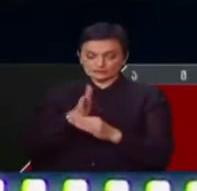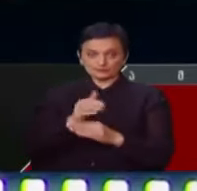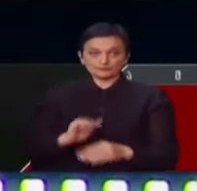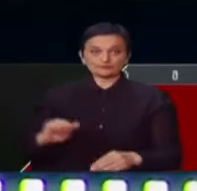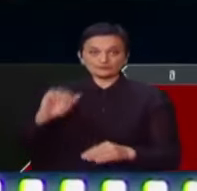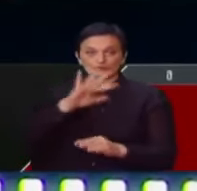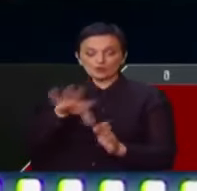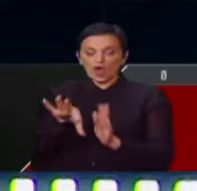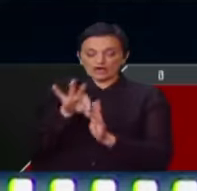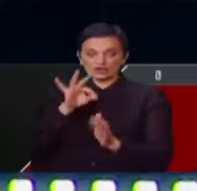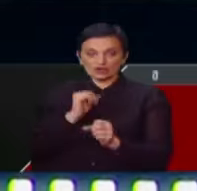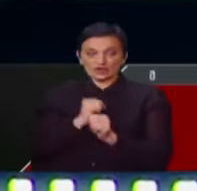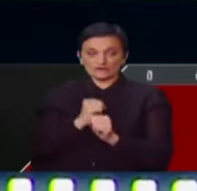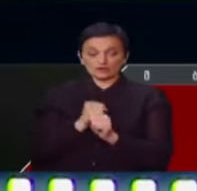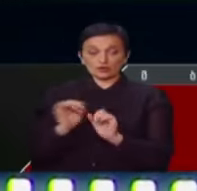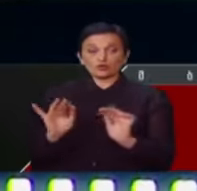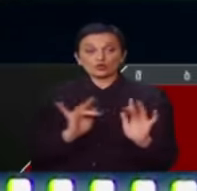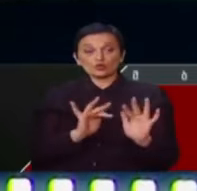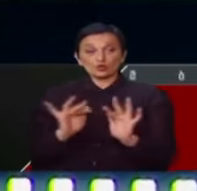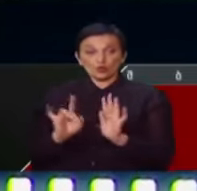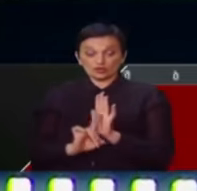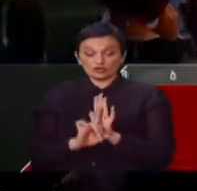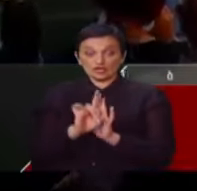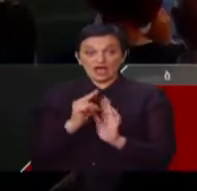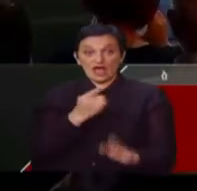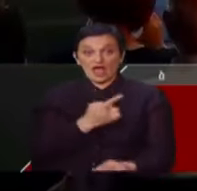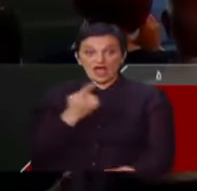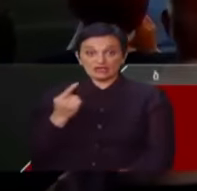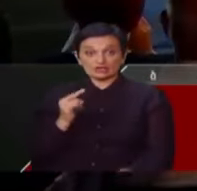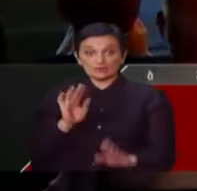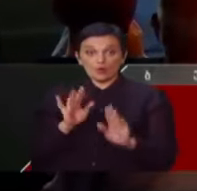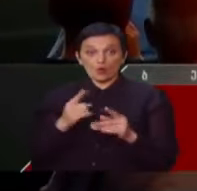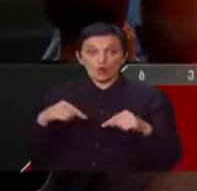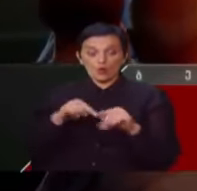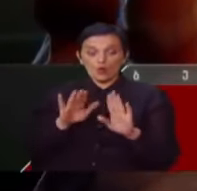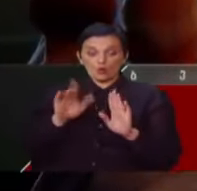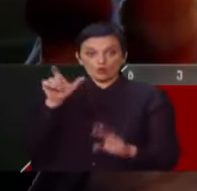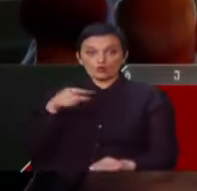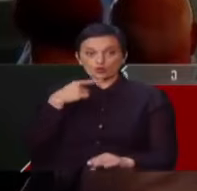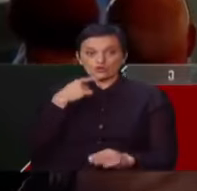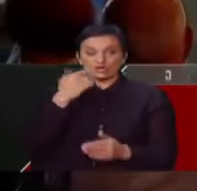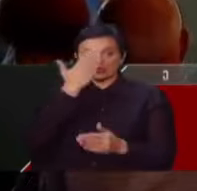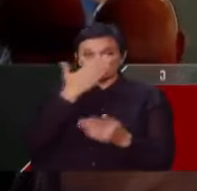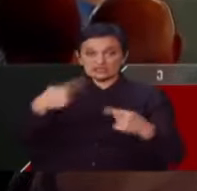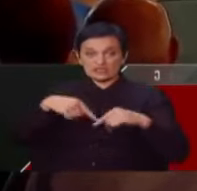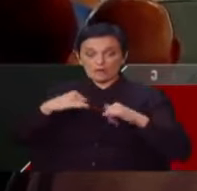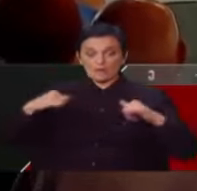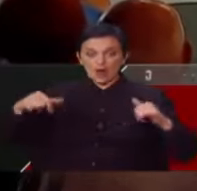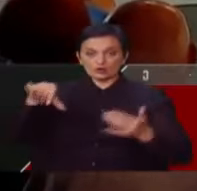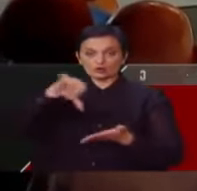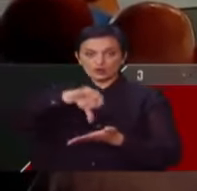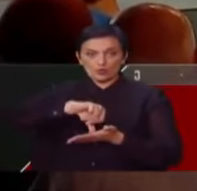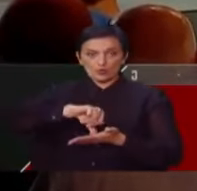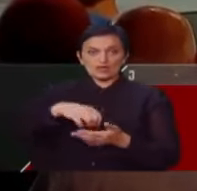ევროპული არჩევანის გაკეთება. როგორც გონიზების შესავალში მისმა ერთ-ერთმა ორგანიზატორმა განაცხადა, საზოგადოების ფართო მონაწილეობით უნდა